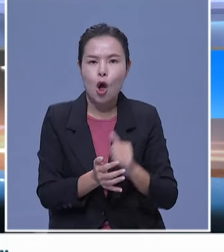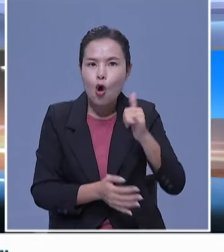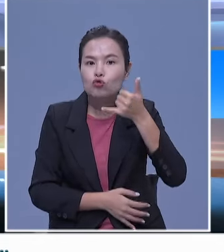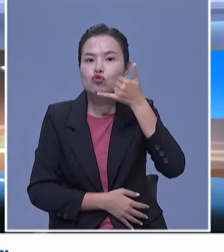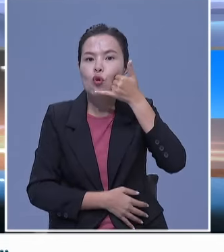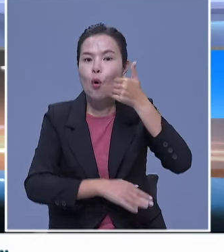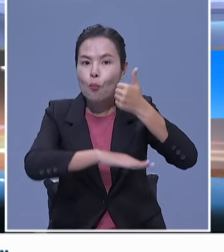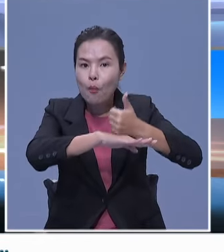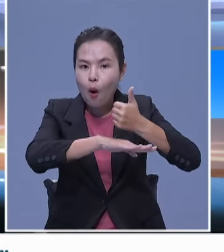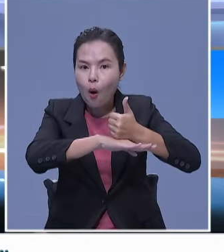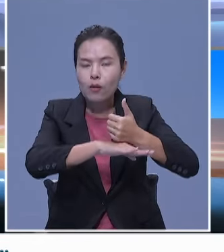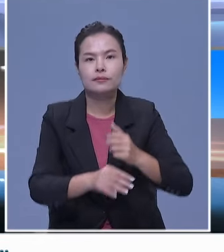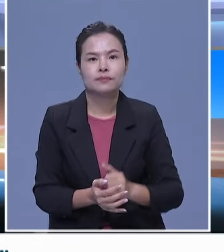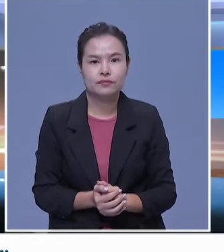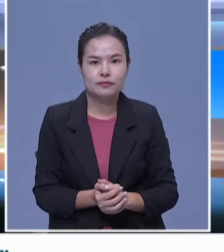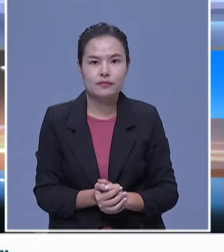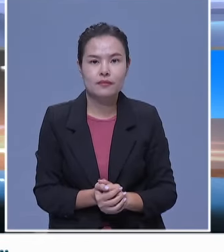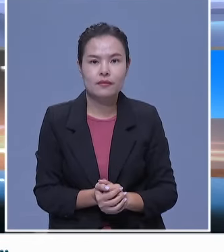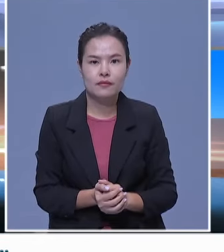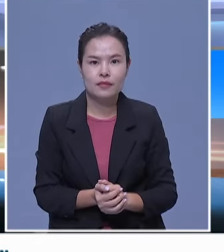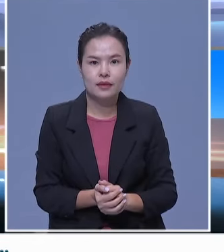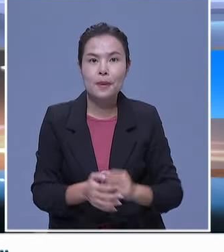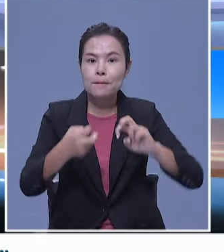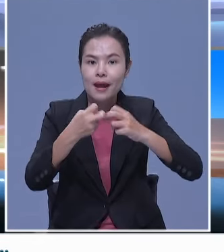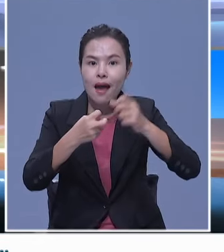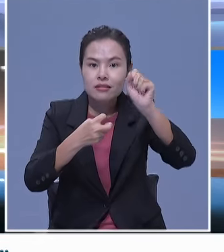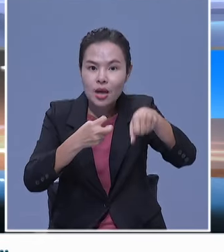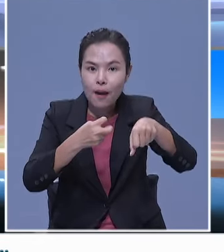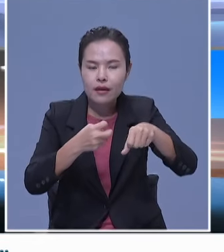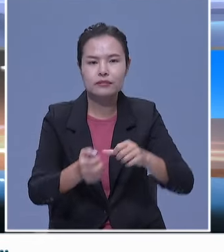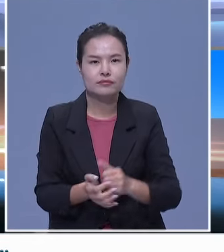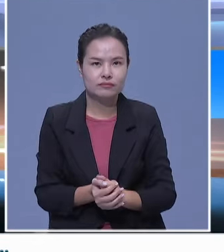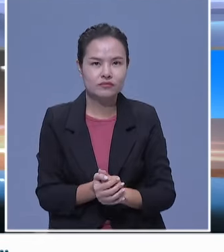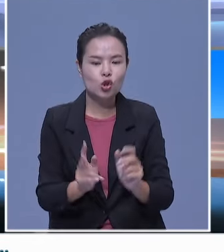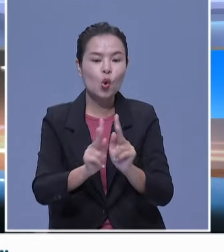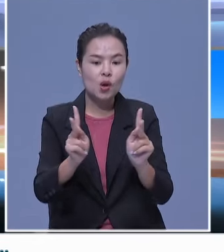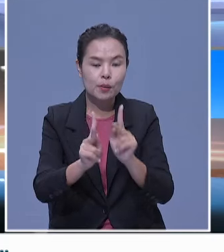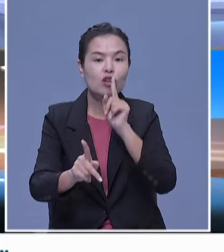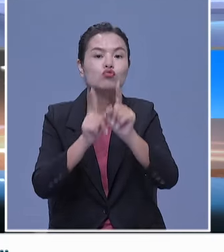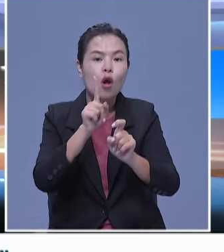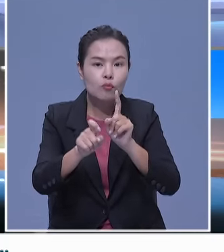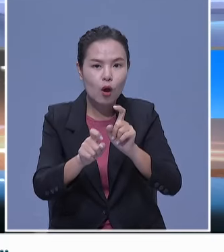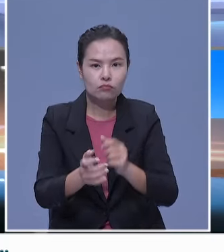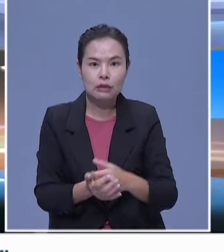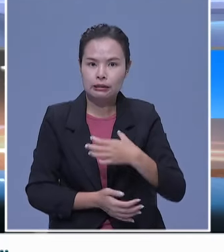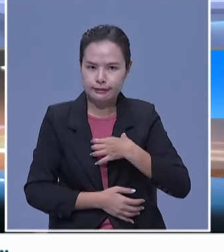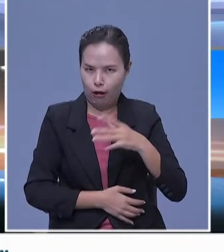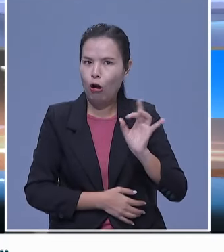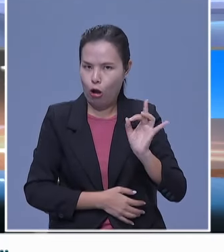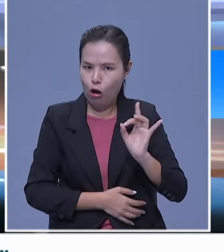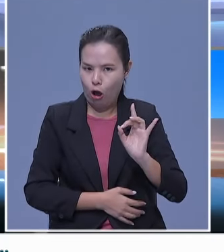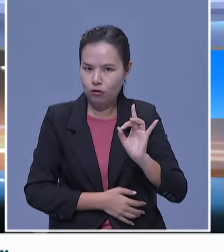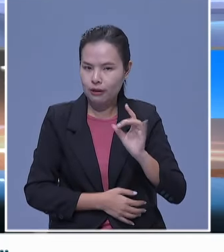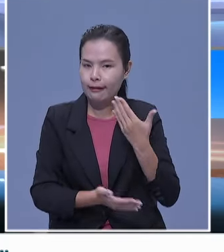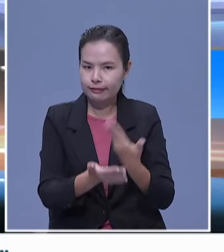ทรไปที่ผอ.ท่านนี้บอกว่านี่เป็นเรื่องใช่ไหมเจอแบบนี้ต้องมีการตั้งคณะกรรมการสอบนะอยากจะรอดไหม